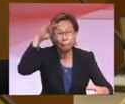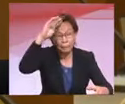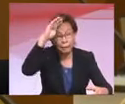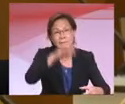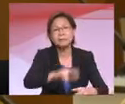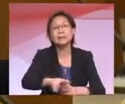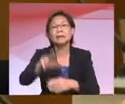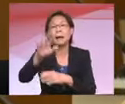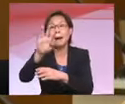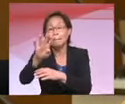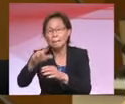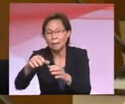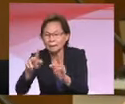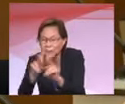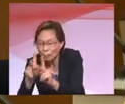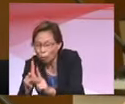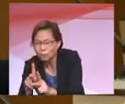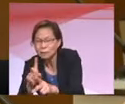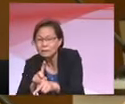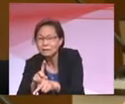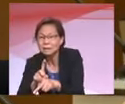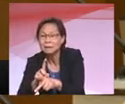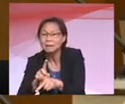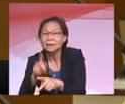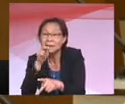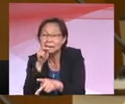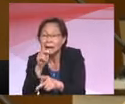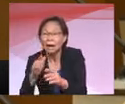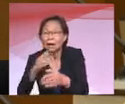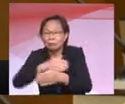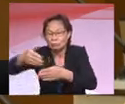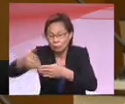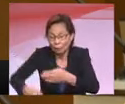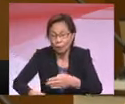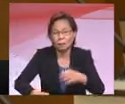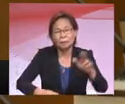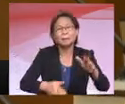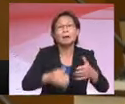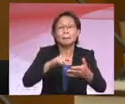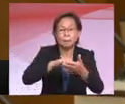ditamatkan esok, iaitu lebih awal daripada yang dijadualkan pada 31 Ogos. Jadi